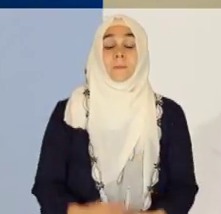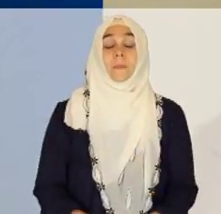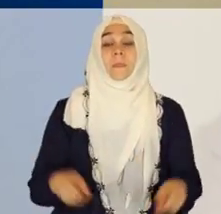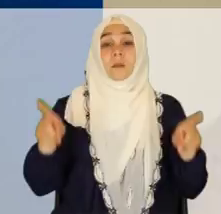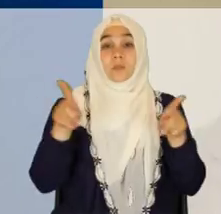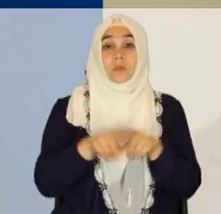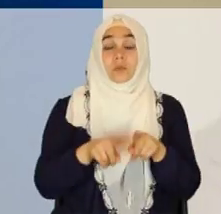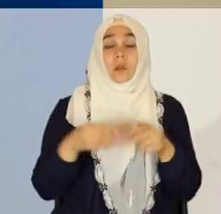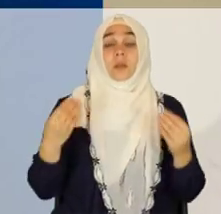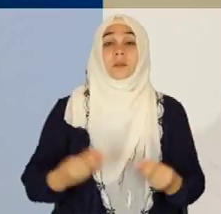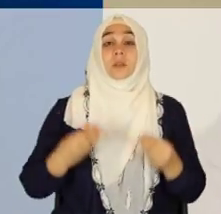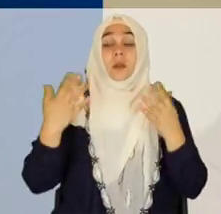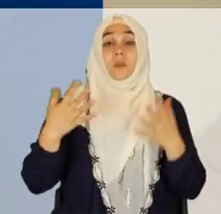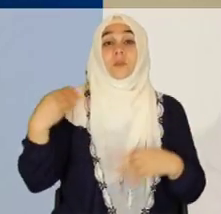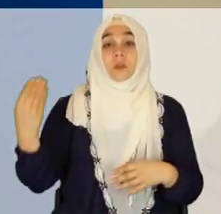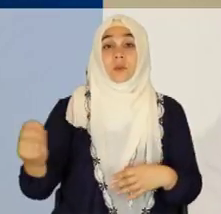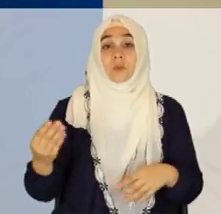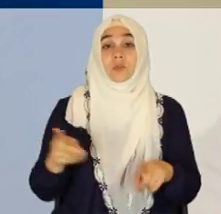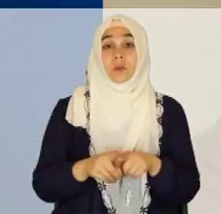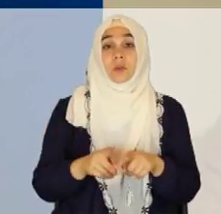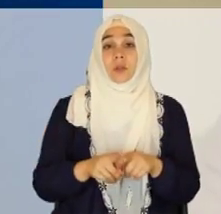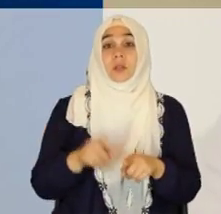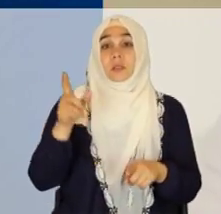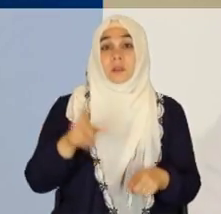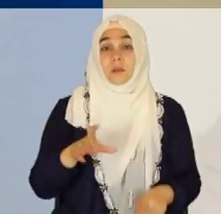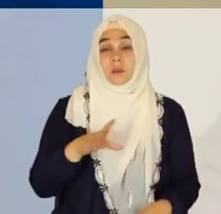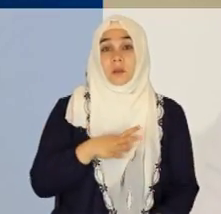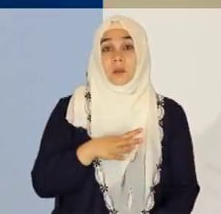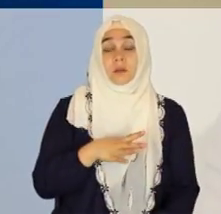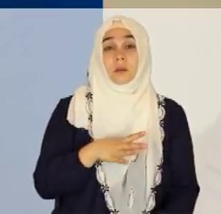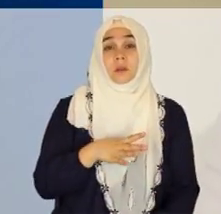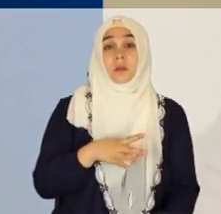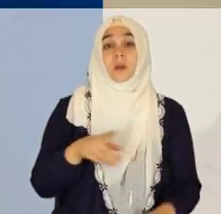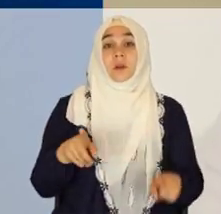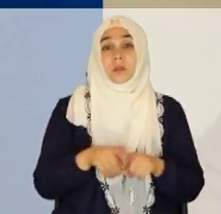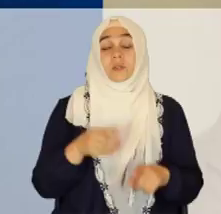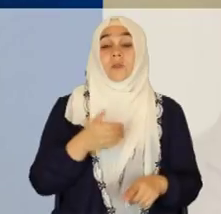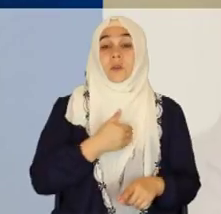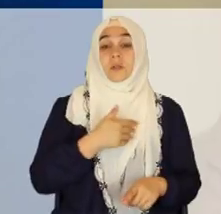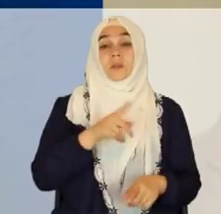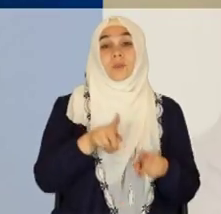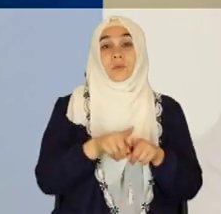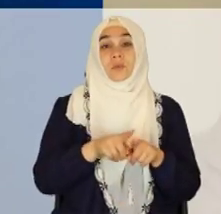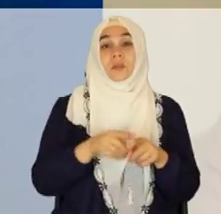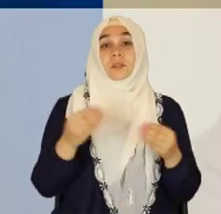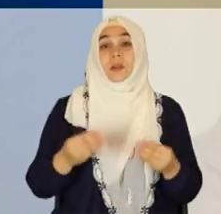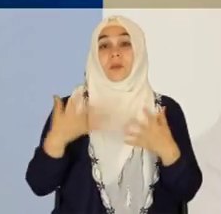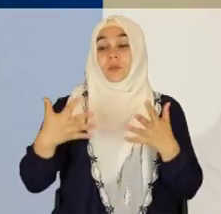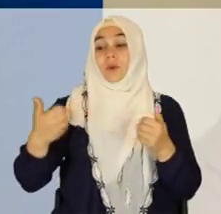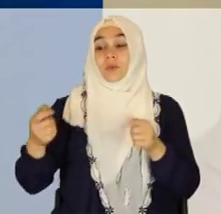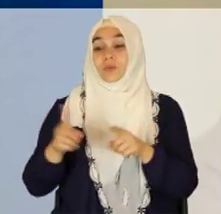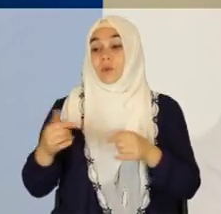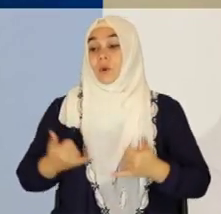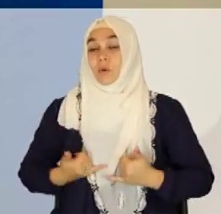Şunun da zakat, belgücü insan, ilacını bağırıca zakat